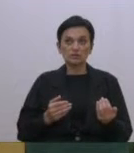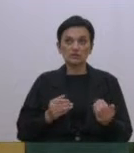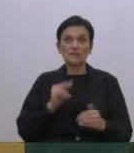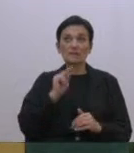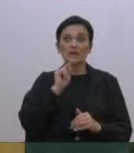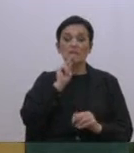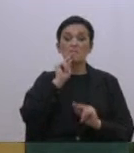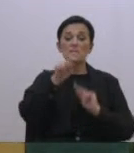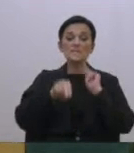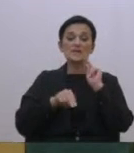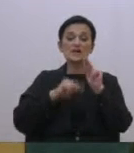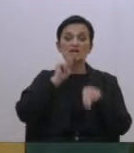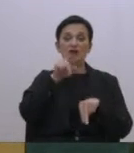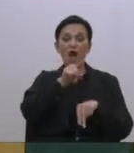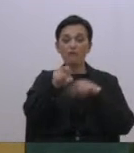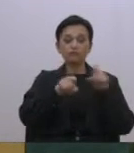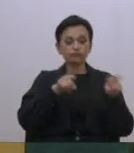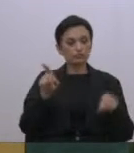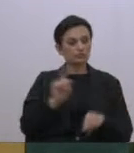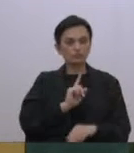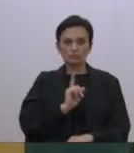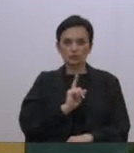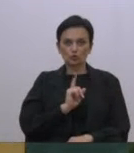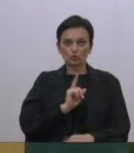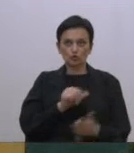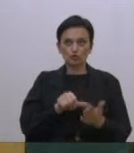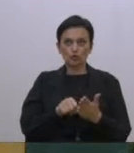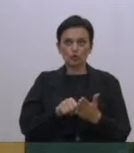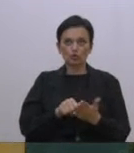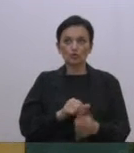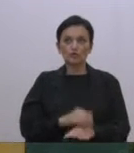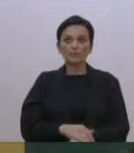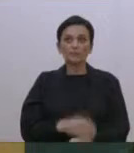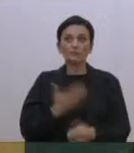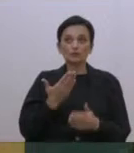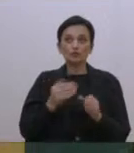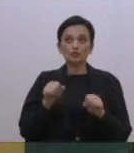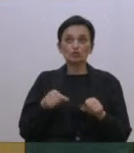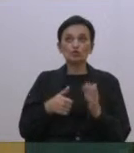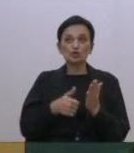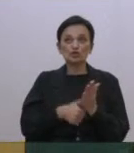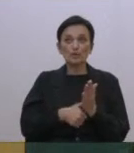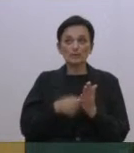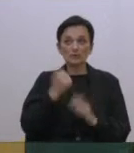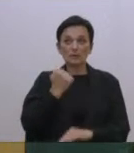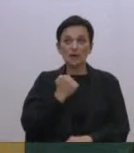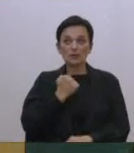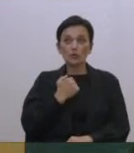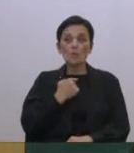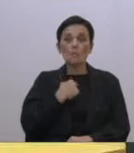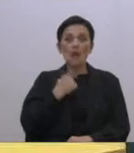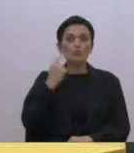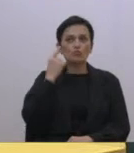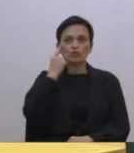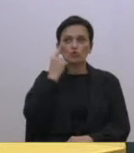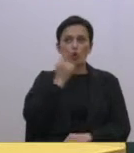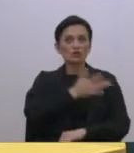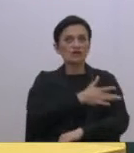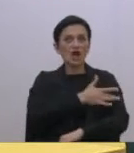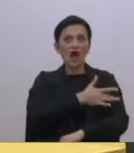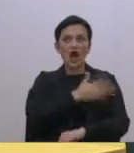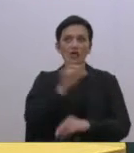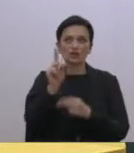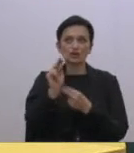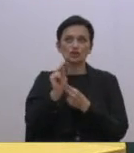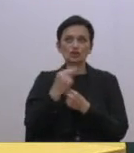ბრალდებელი სიმეთი ნუ გამოდიხართ, თქო ჩაურთოთ. შეიძლება ჩამიტი მადლობა. მე მგონი არ ვიმსახურებდი ამ